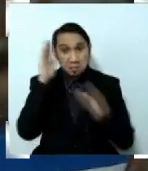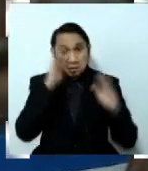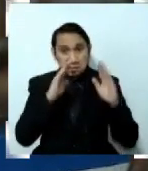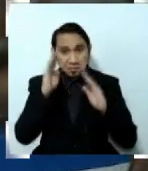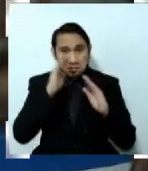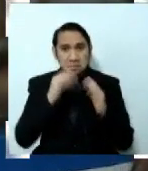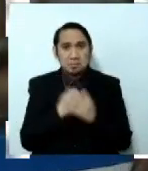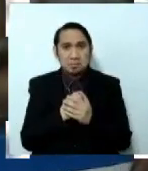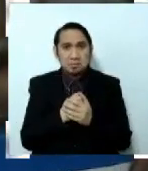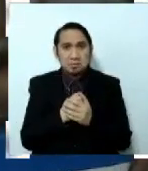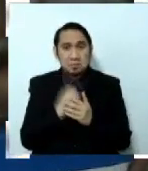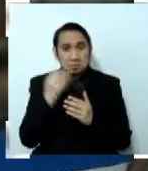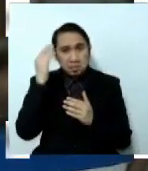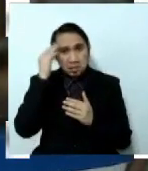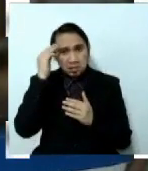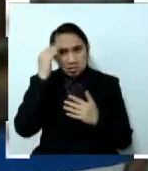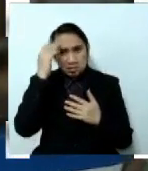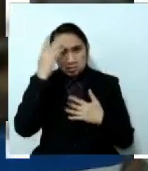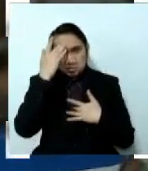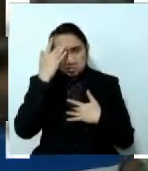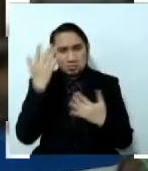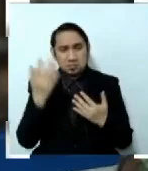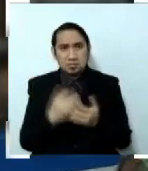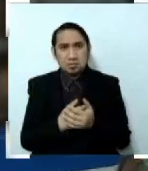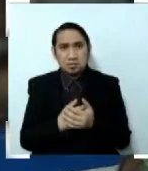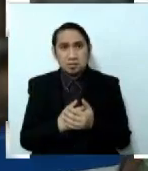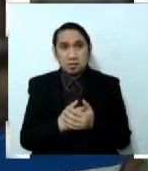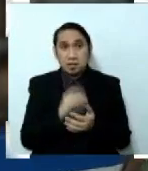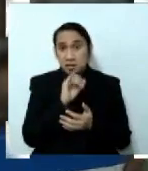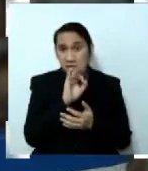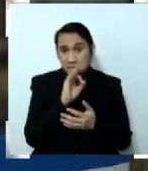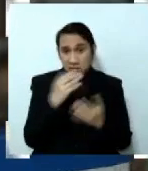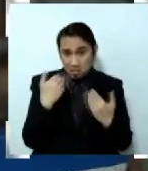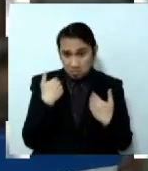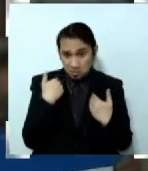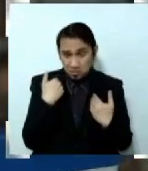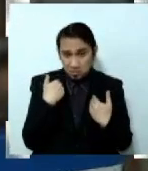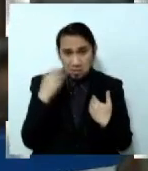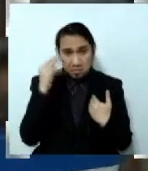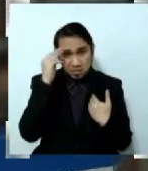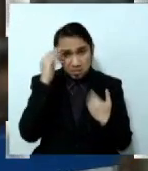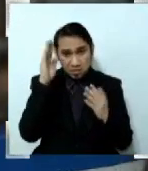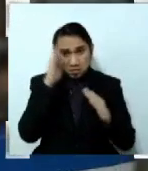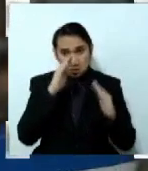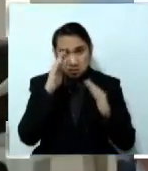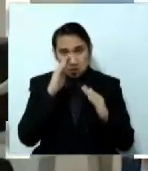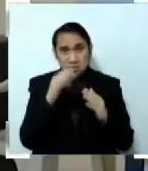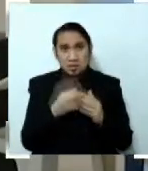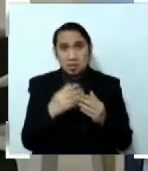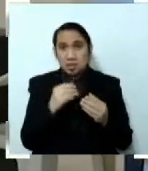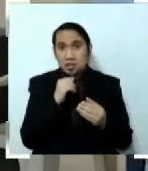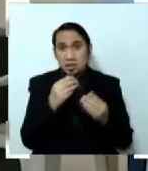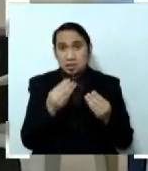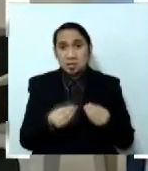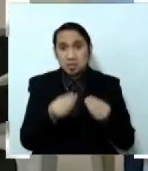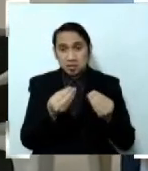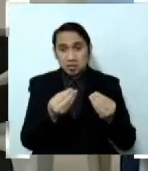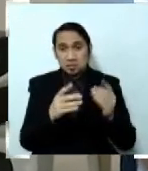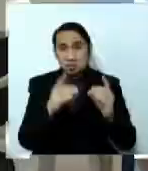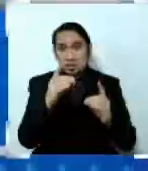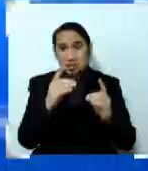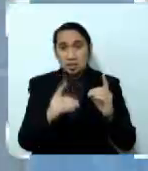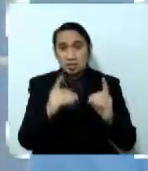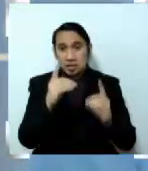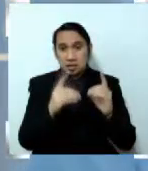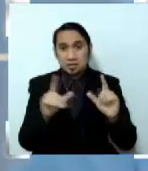Ang nakakaano nga po dito, kung talagang may ganun, dapat hindi na na-issuehan ng driver's license. Ako si Chino Gaston